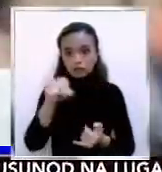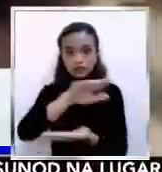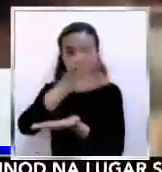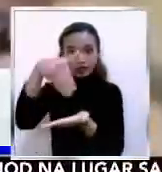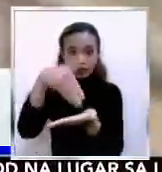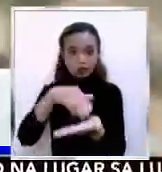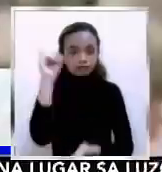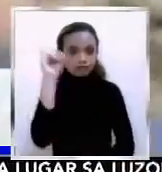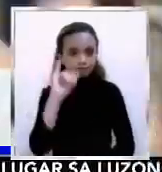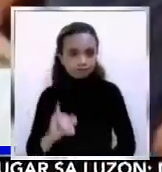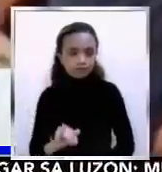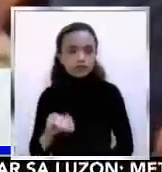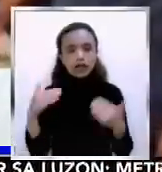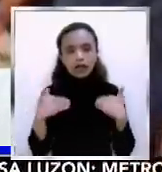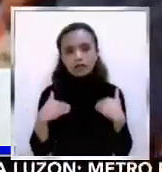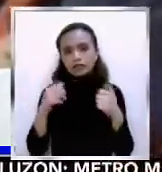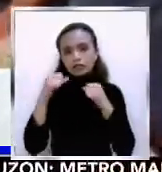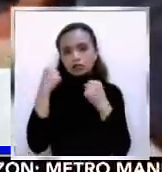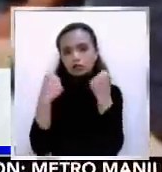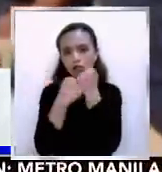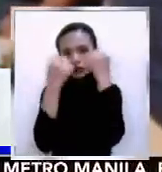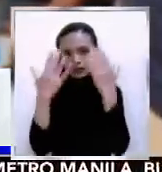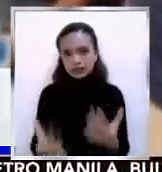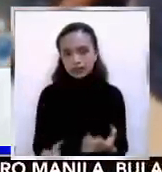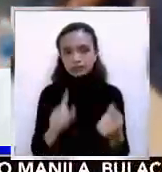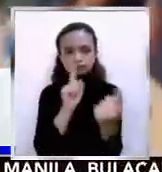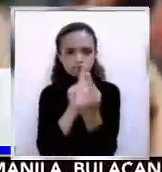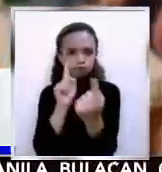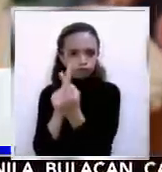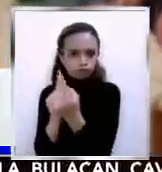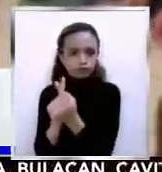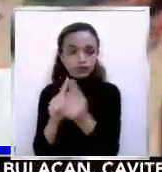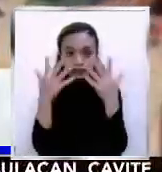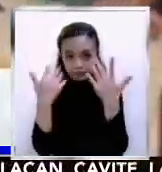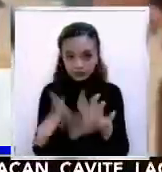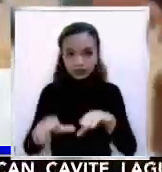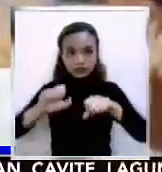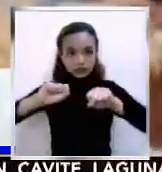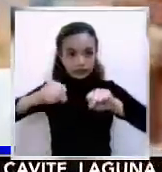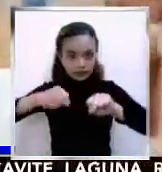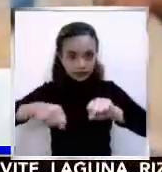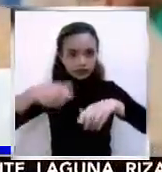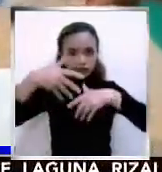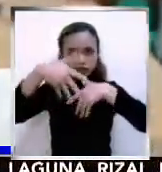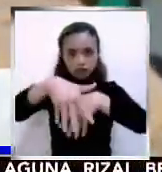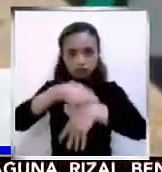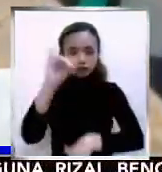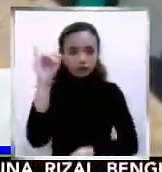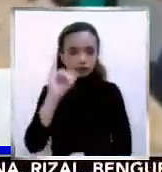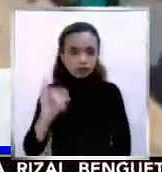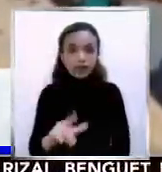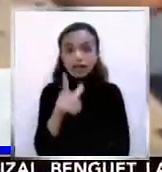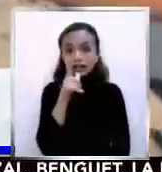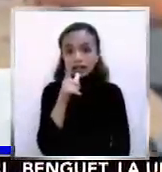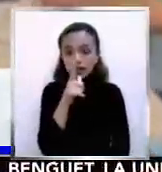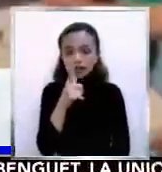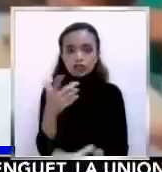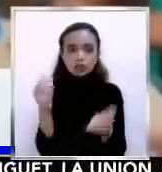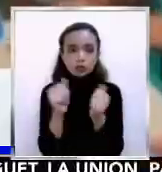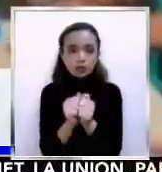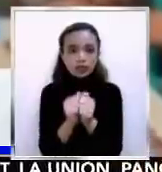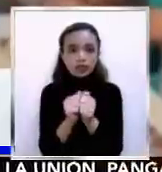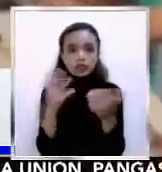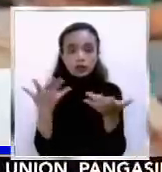sila ng mga taga-suporta. Matapos ang motorcade sa Iligan City, nagtanghalian si Moreno at mga kasama sa bahay ni